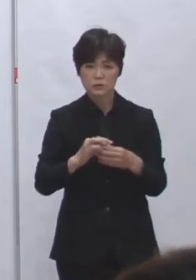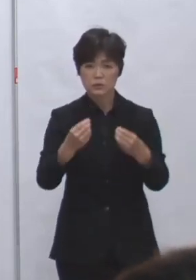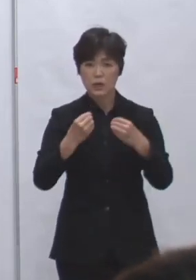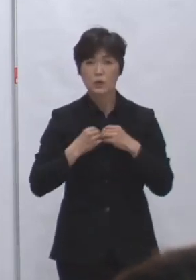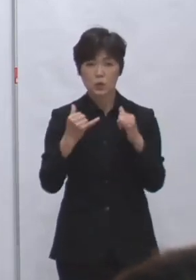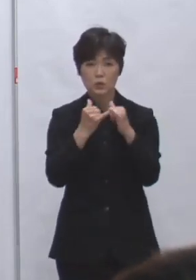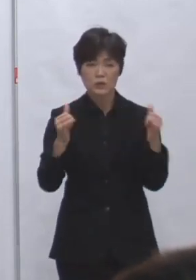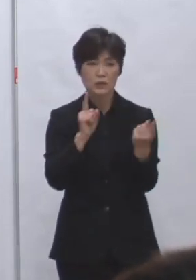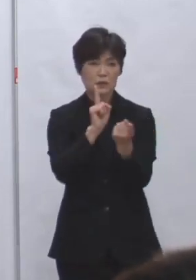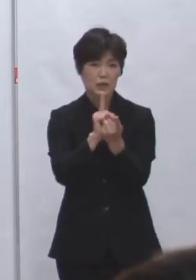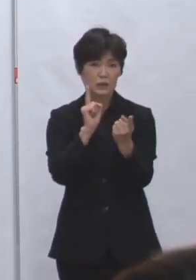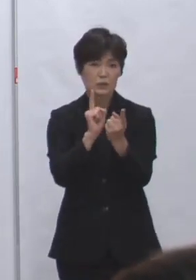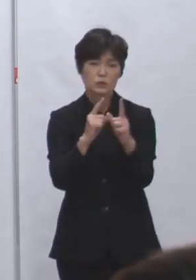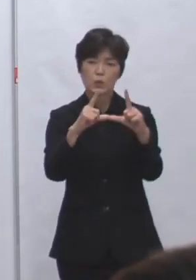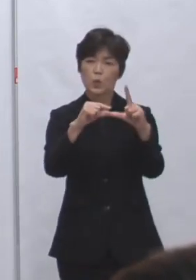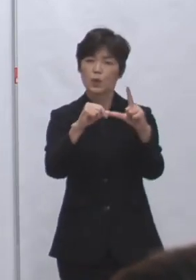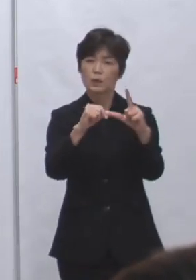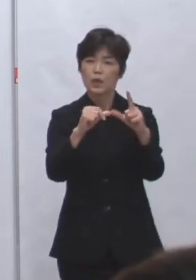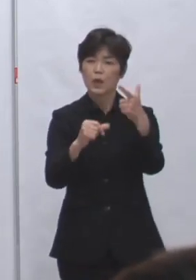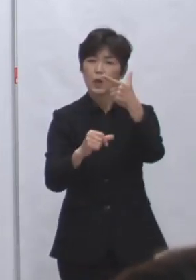者に対する割合は